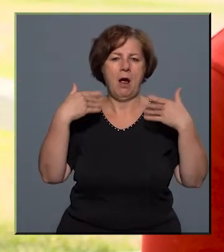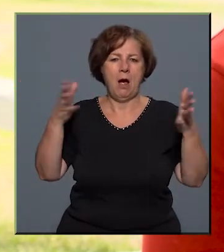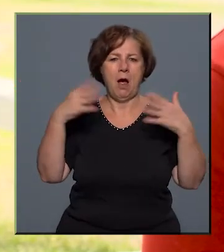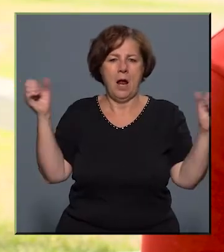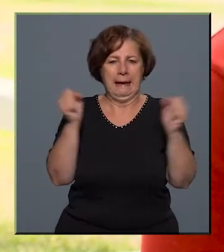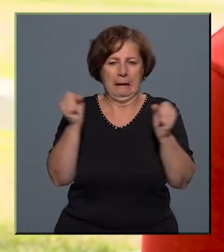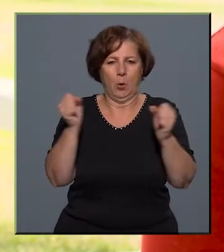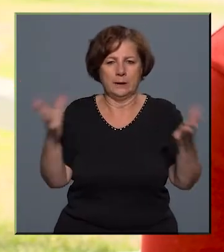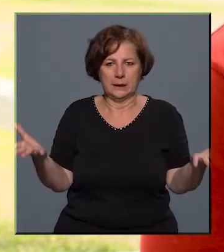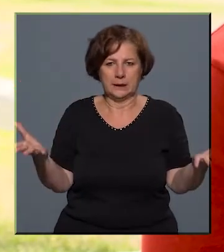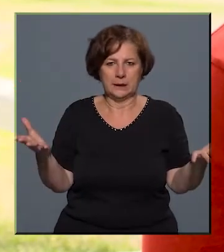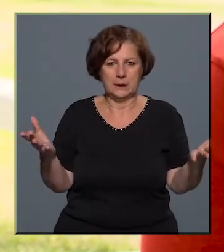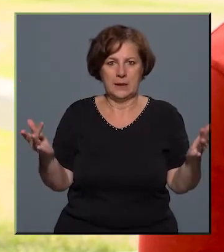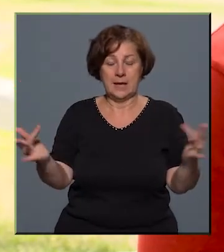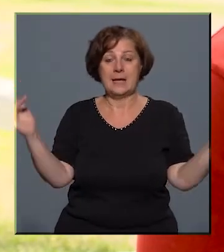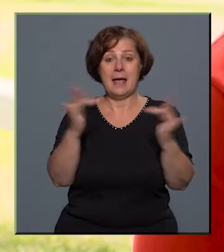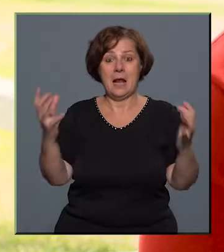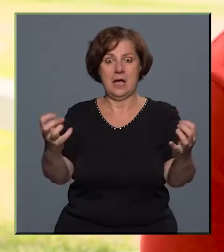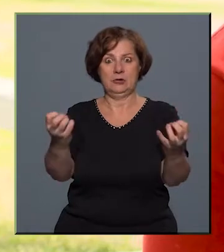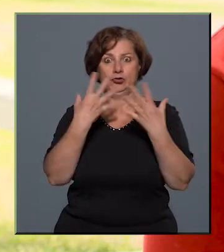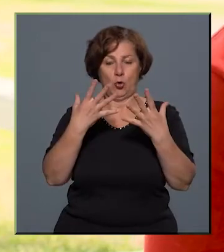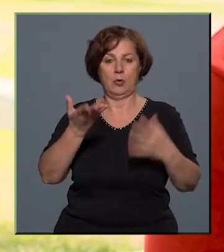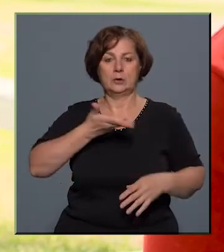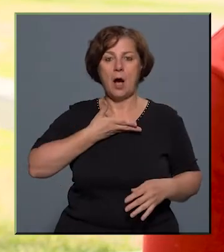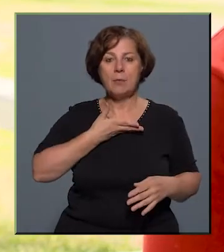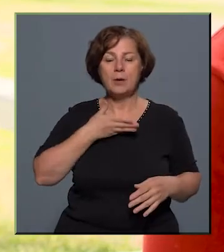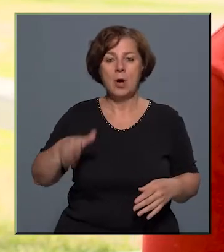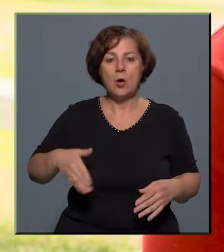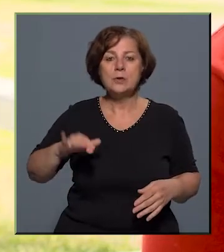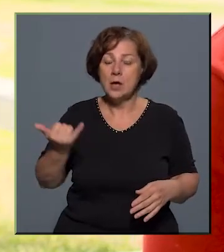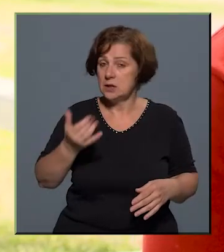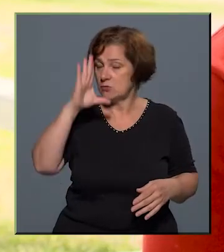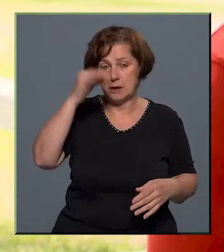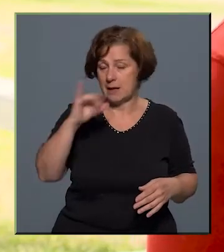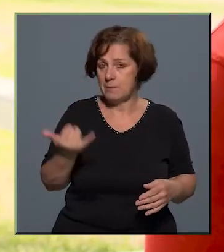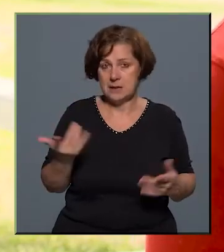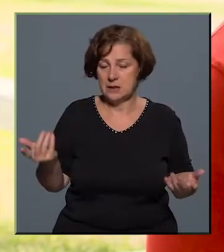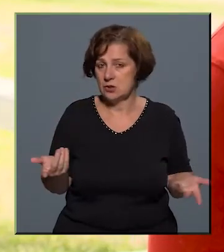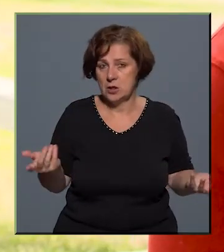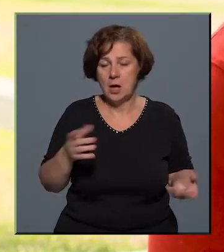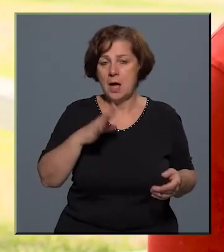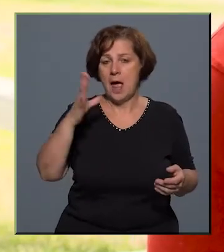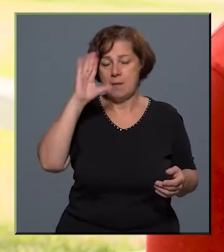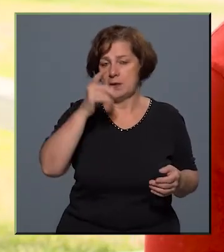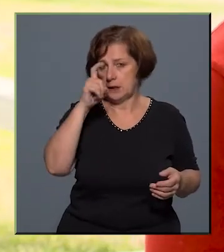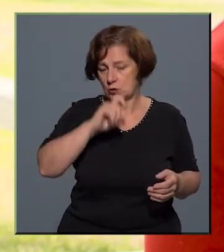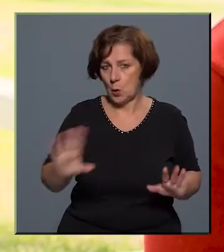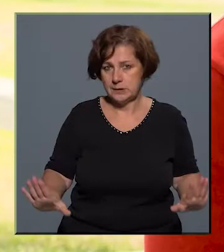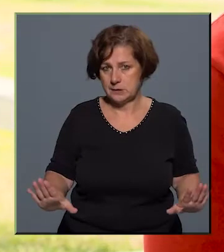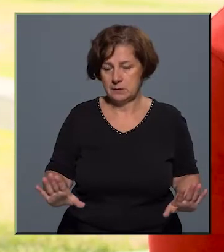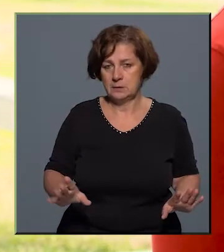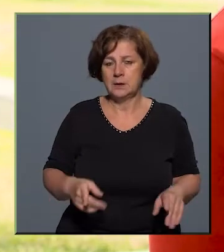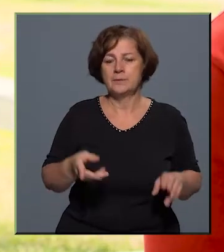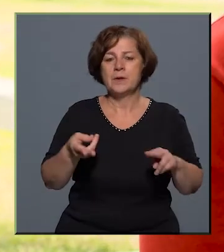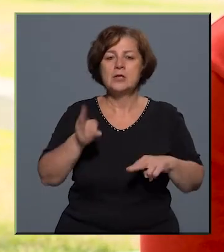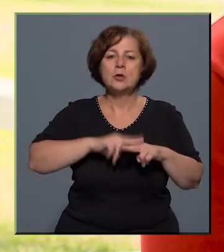a légkondit, ezáltal egy teljes ellensokot kap a kutya is, ez meg embernek se tesz ugye természetesen jót,